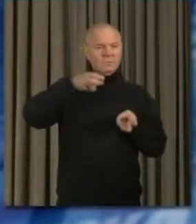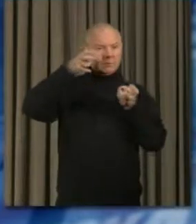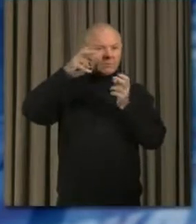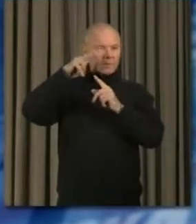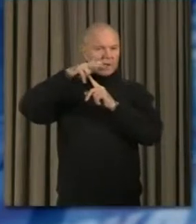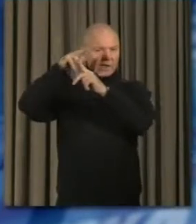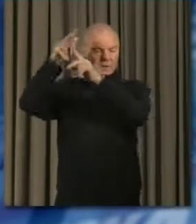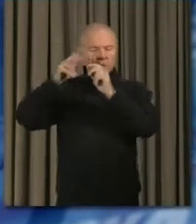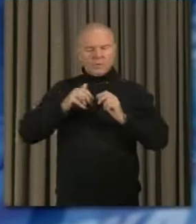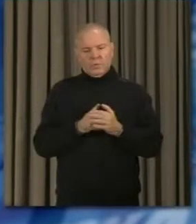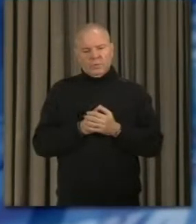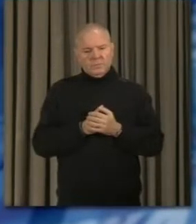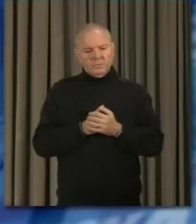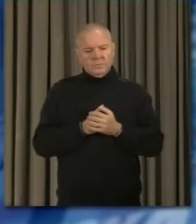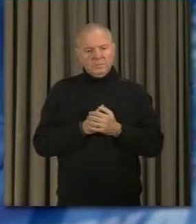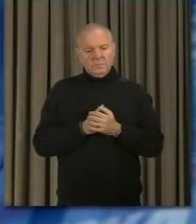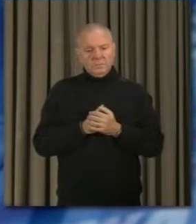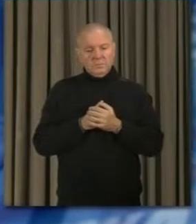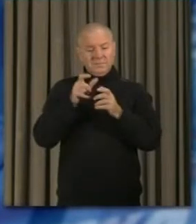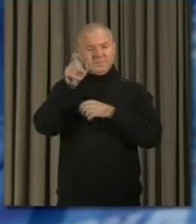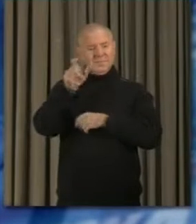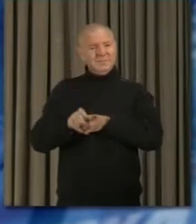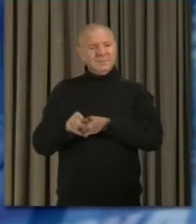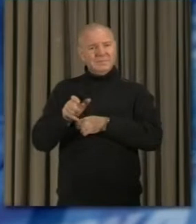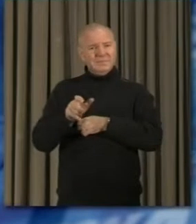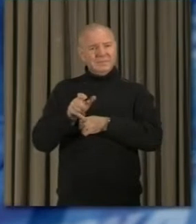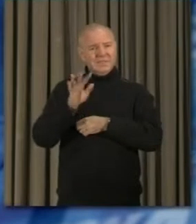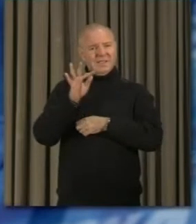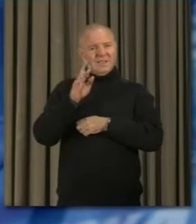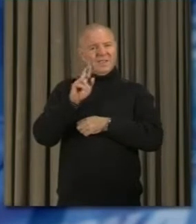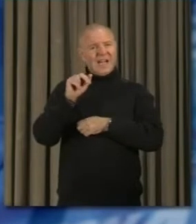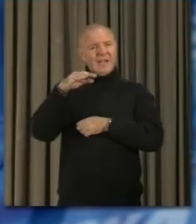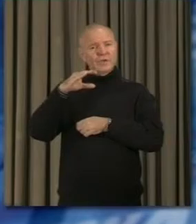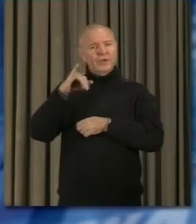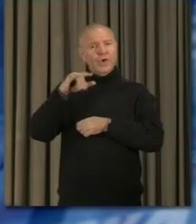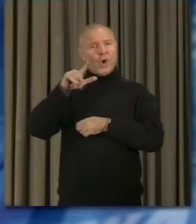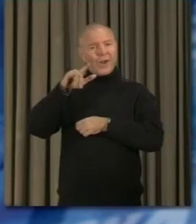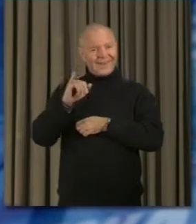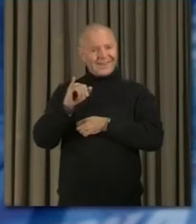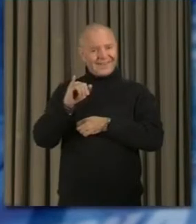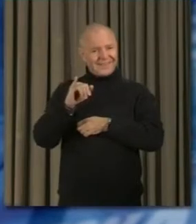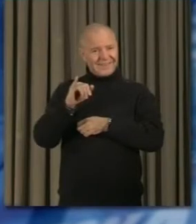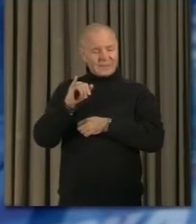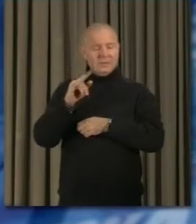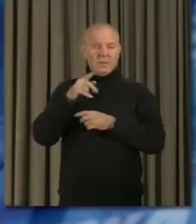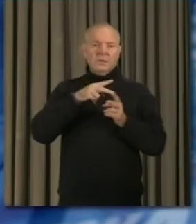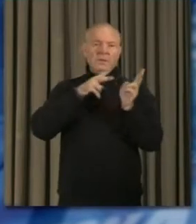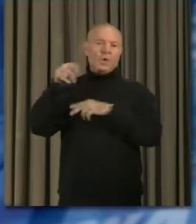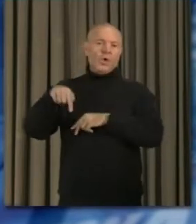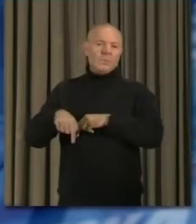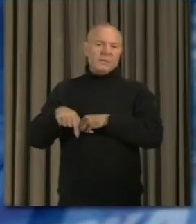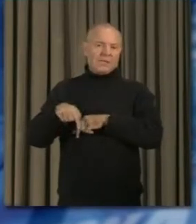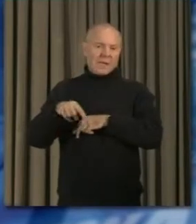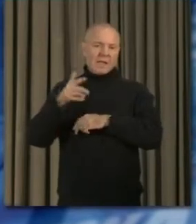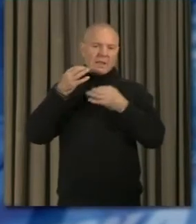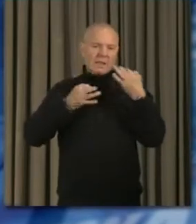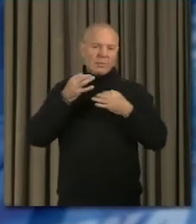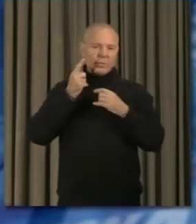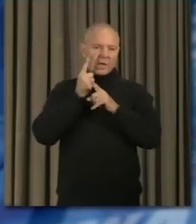vigili del fuoco. Il corpo senza vita di Francioli è stato poi portato al Dea del Castelli, dove si trova a disposizione del magistrato. Le